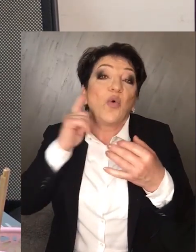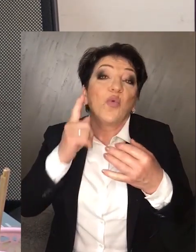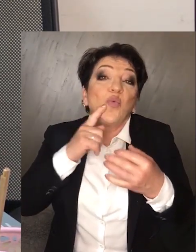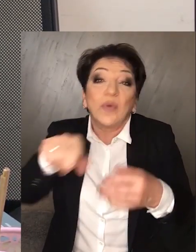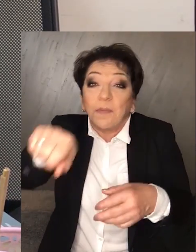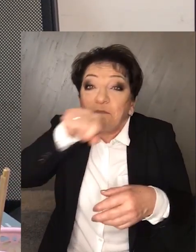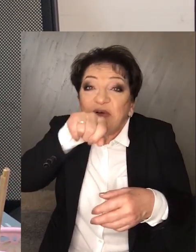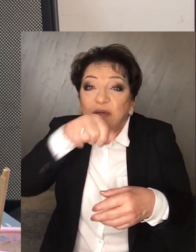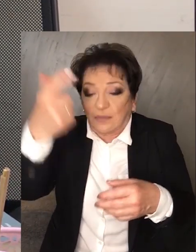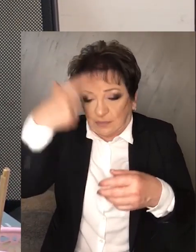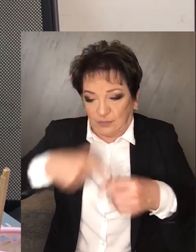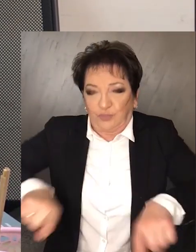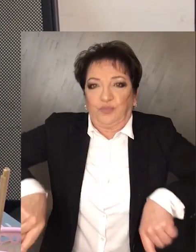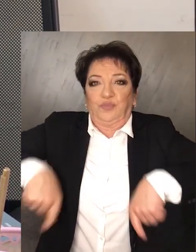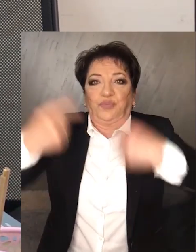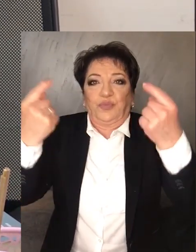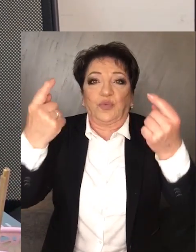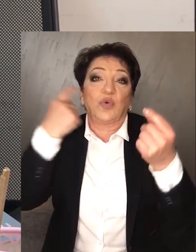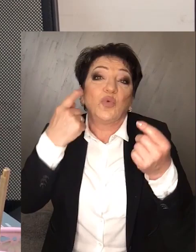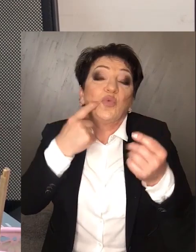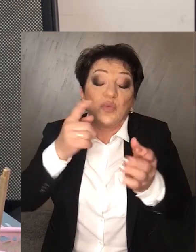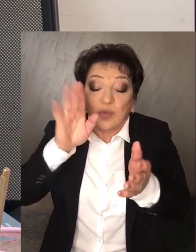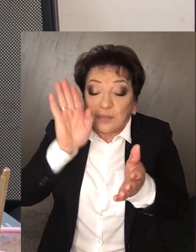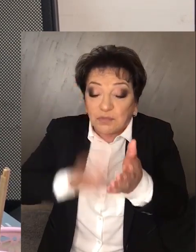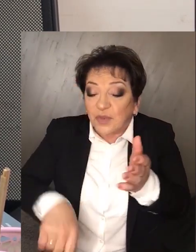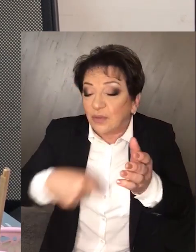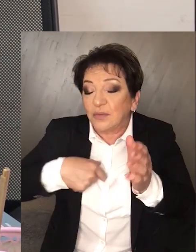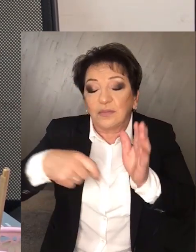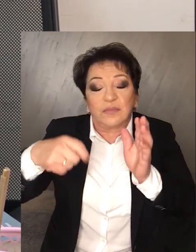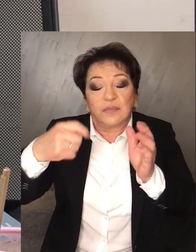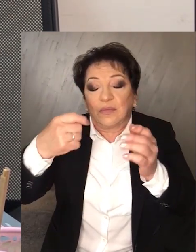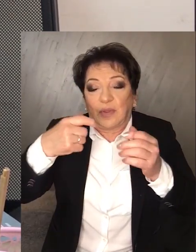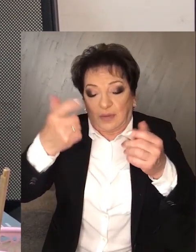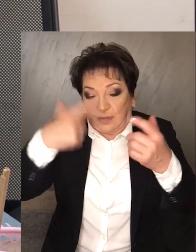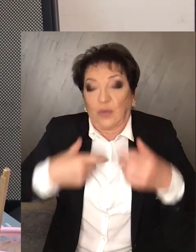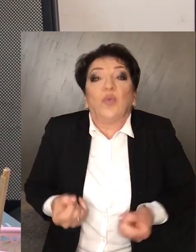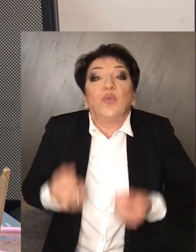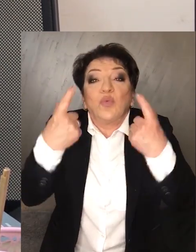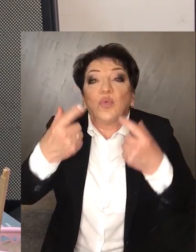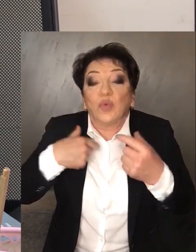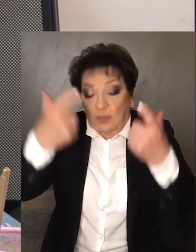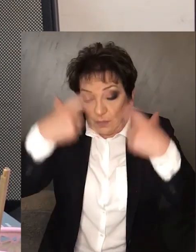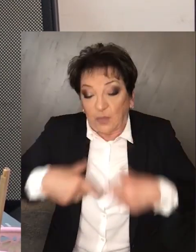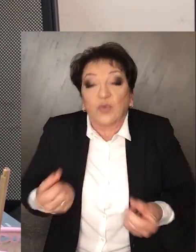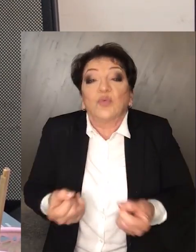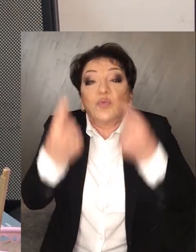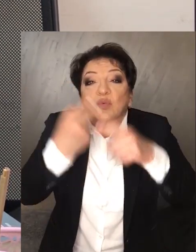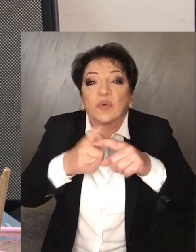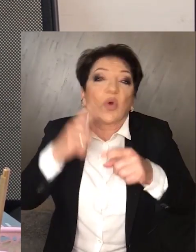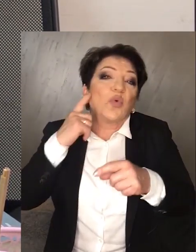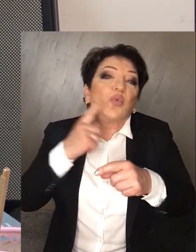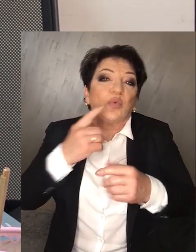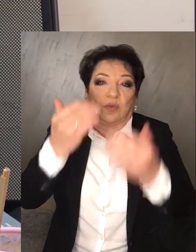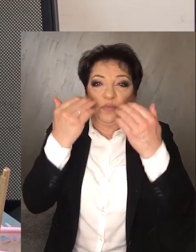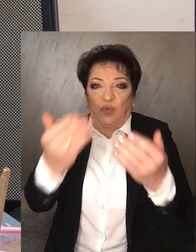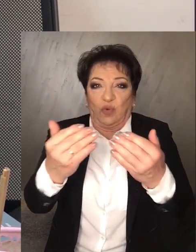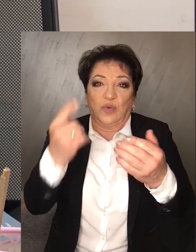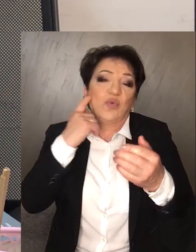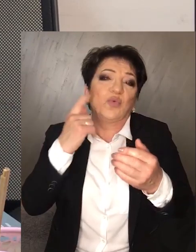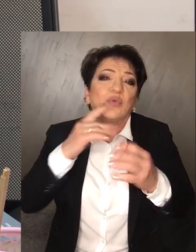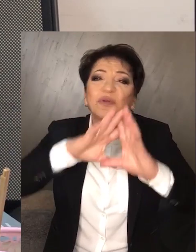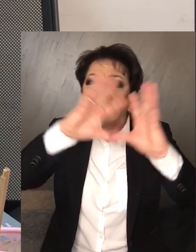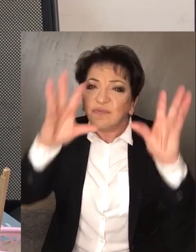խուլեր աշխարհային հողն է, որտեղ ես սնվել եմ, որտեղ ես ստացել եմ ամեն ինչ, այդ հանքային նյութերն եմ ստացել,